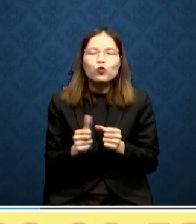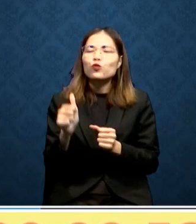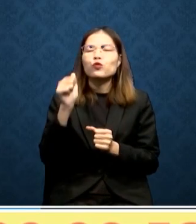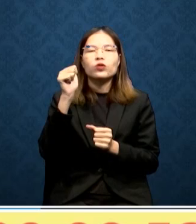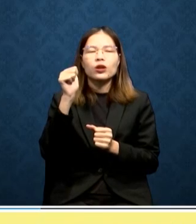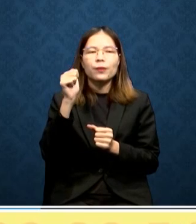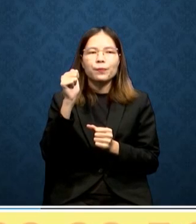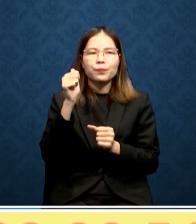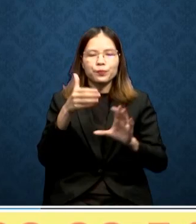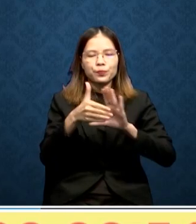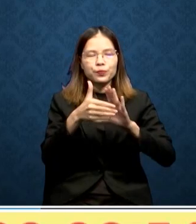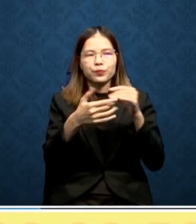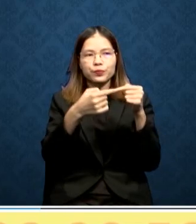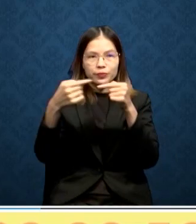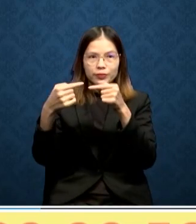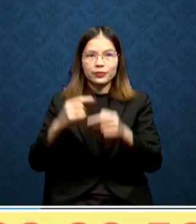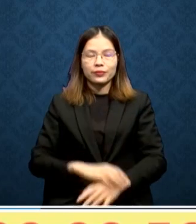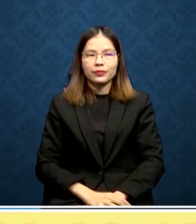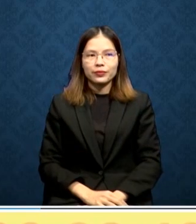ครับ busca ตัไปเลยครับ